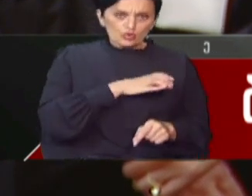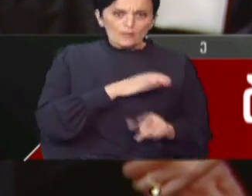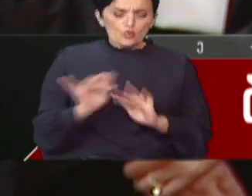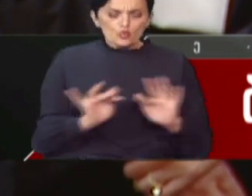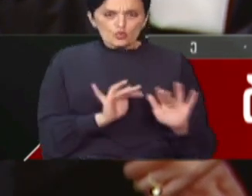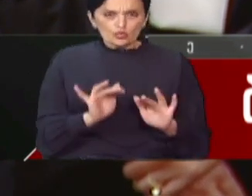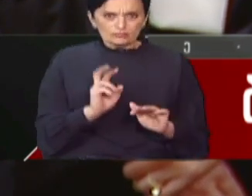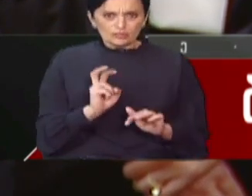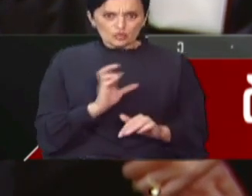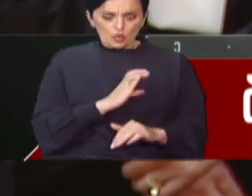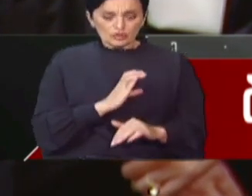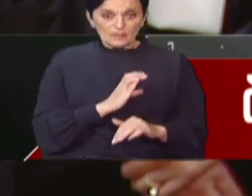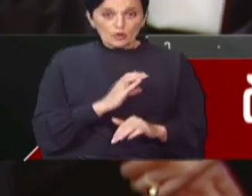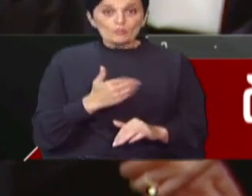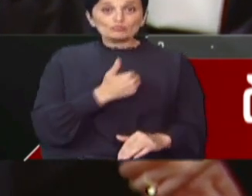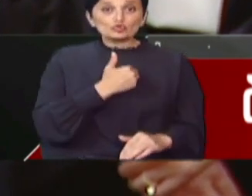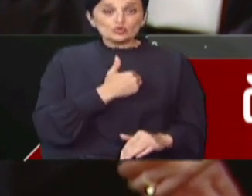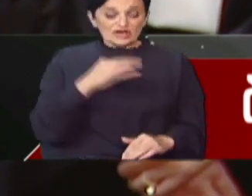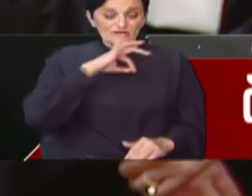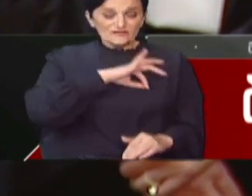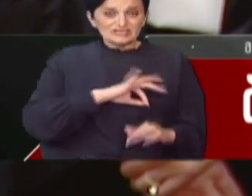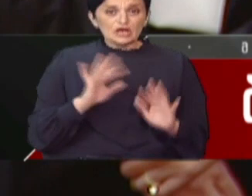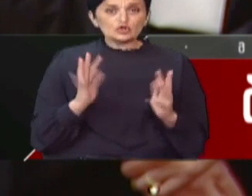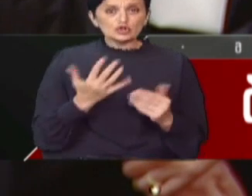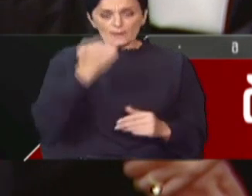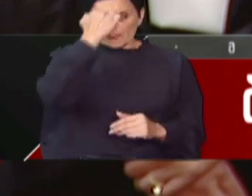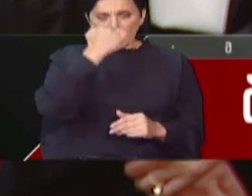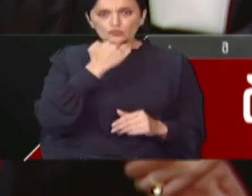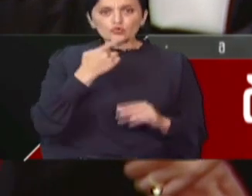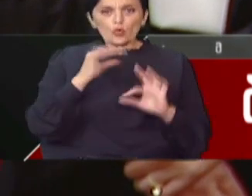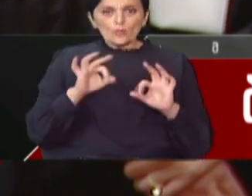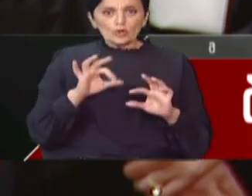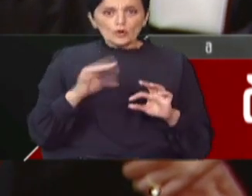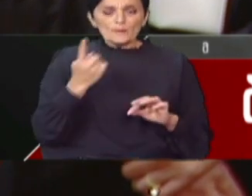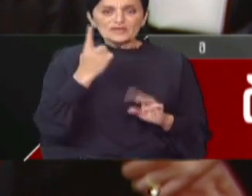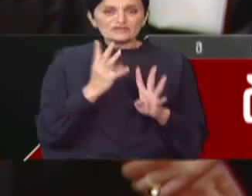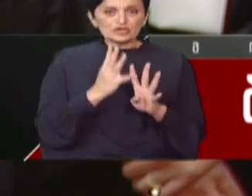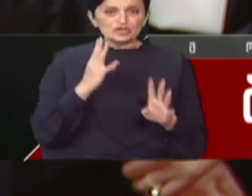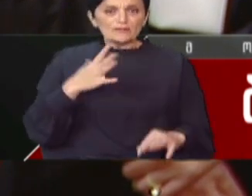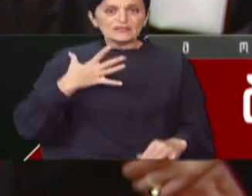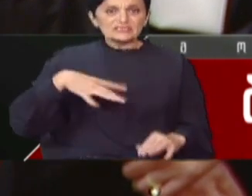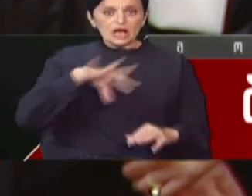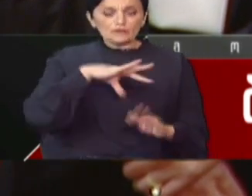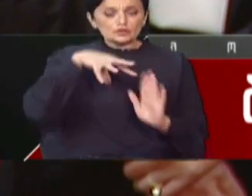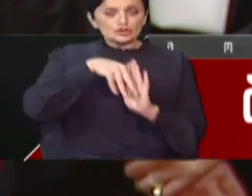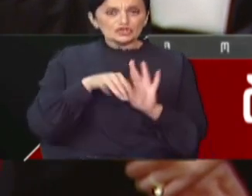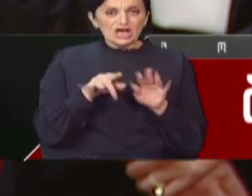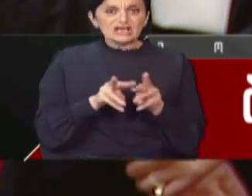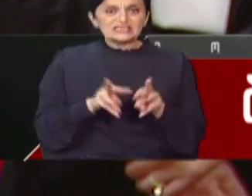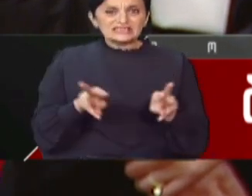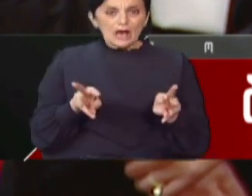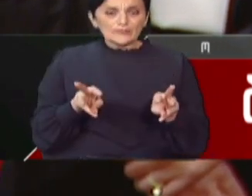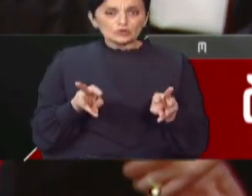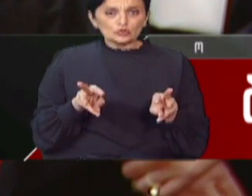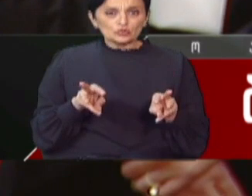მოძრავ ქონებას. აქვე მსურს მისარგებლო შემთხვევით და მადლობა გადაუხადო პირველში საქართველოს შინაგან საქმეთა